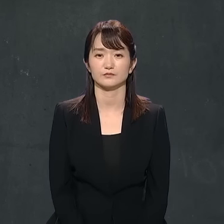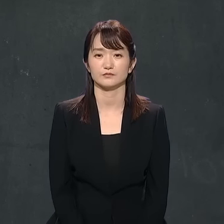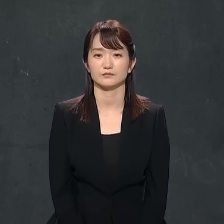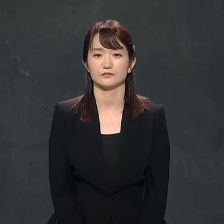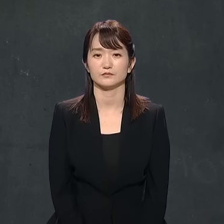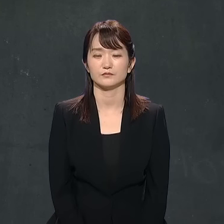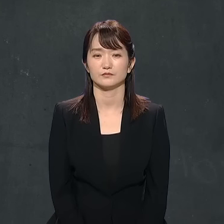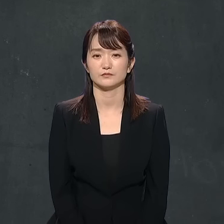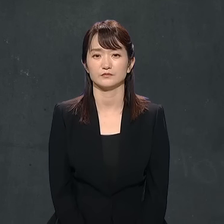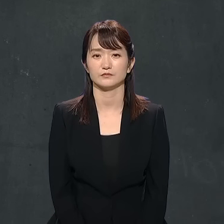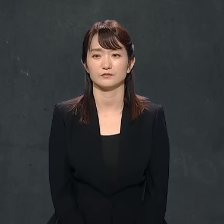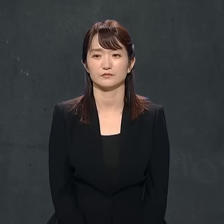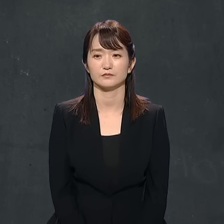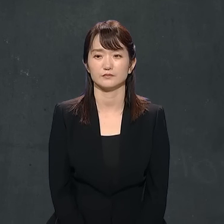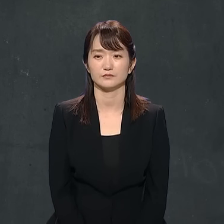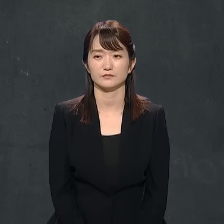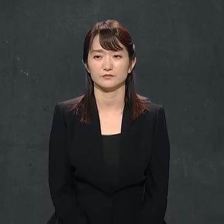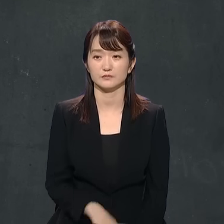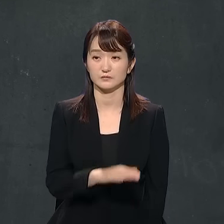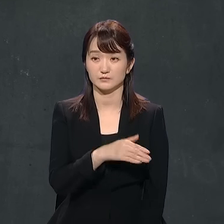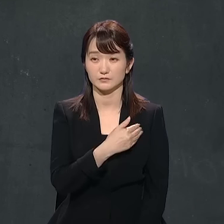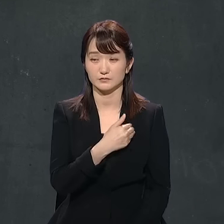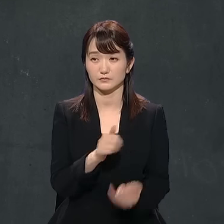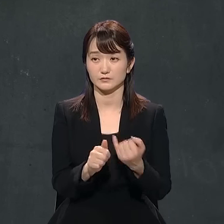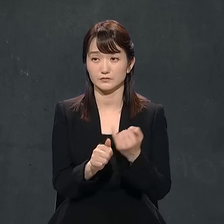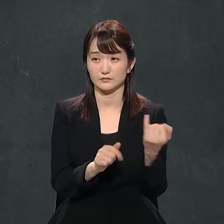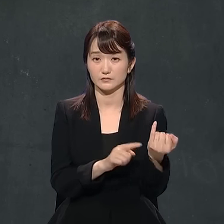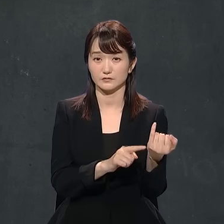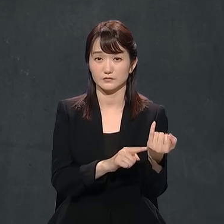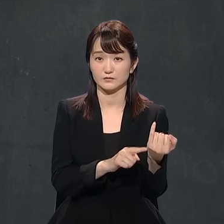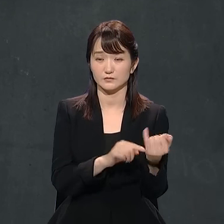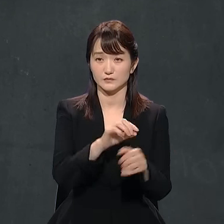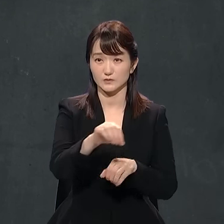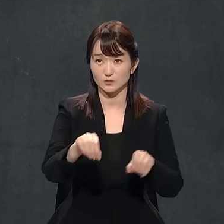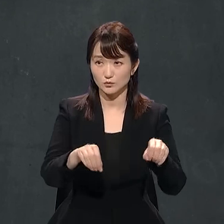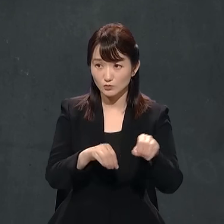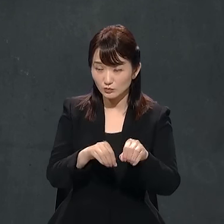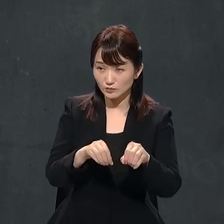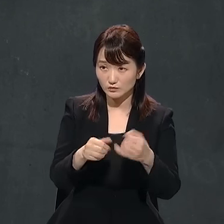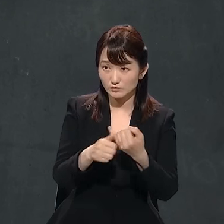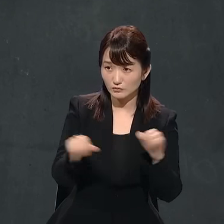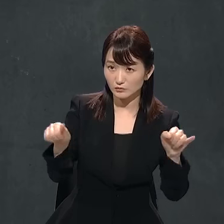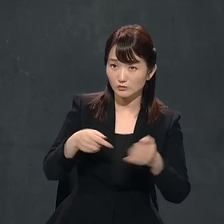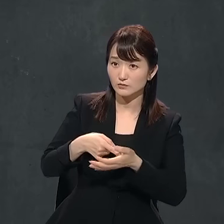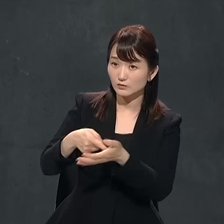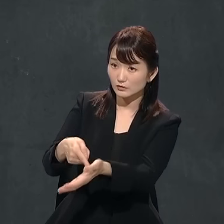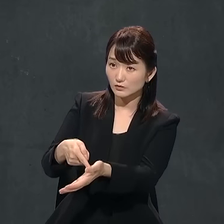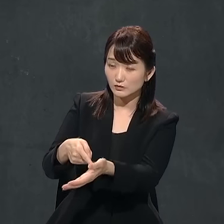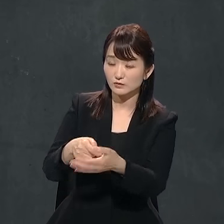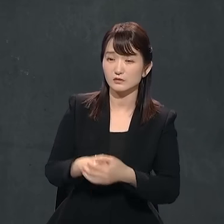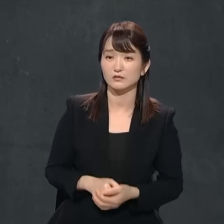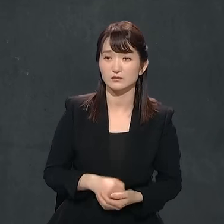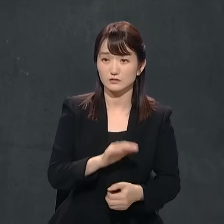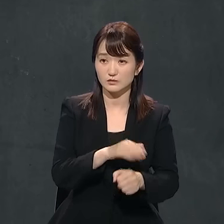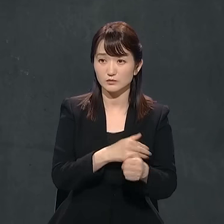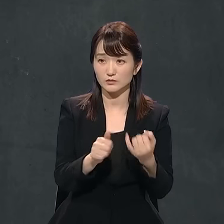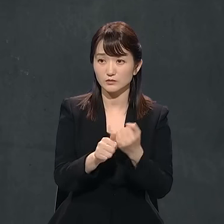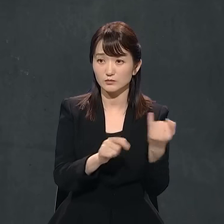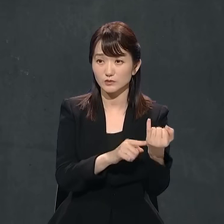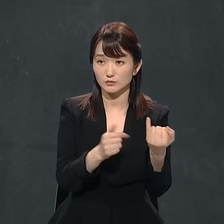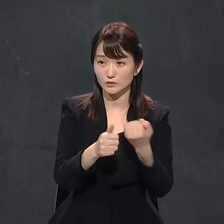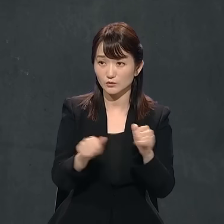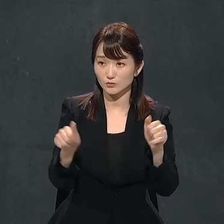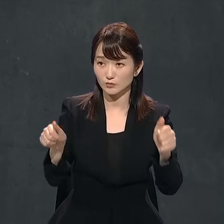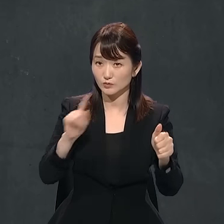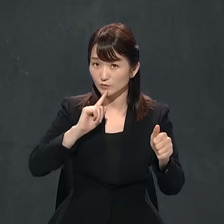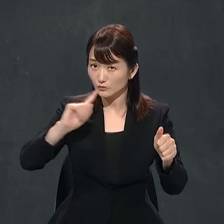부조 아 바람피 바람피운 아내 적반하장 이혼요구 배우자의 이혼 소송도 받아